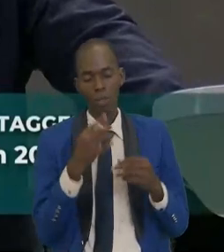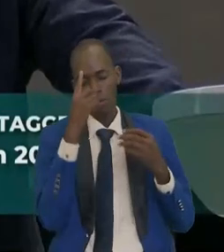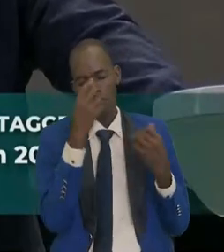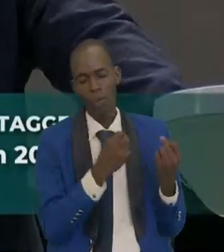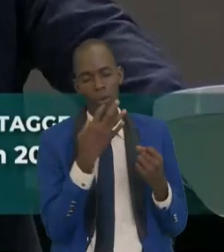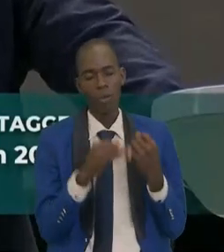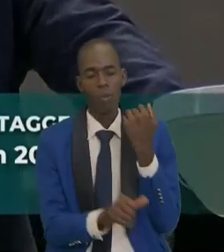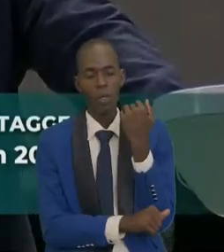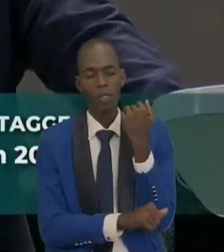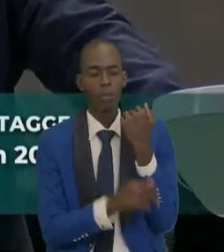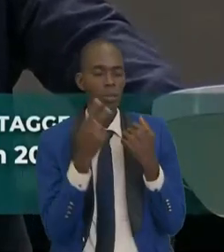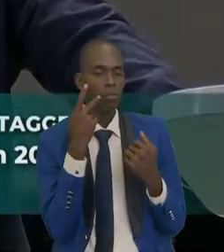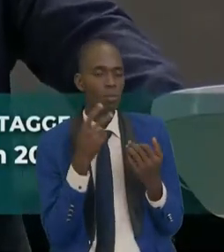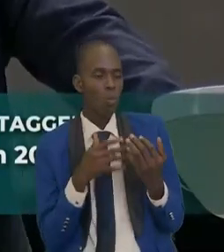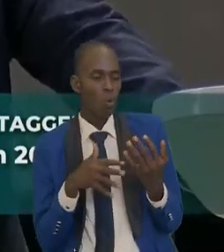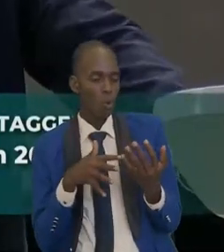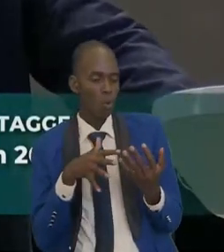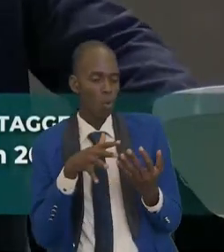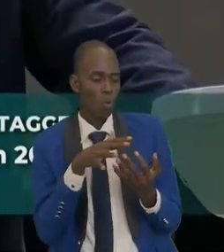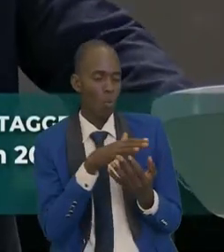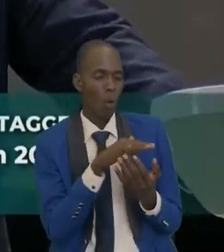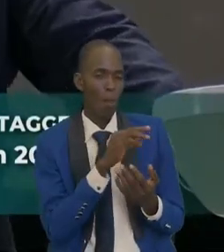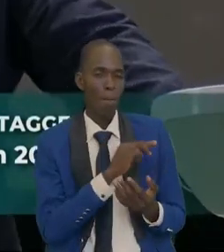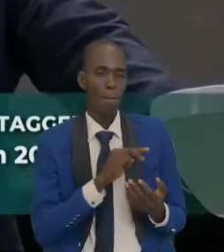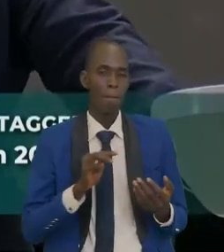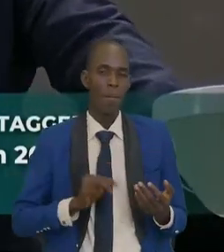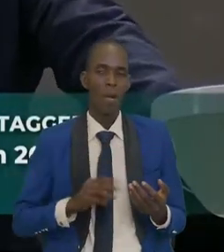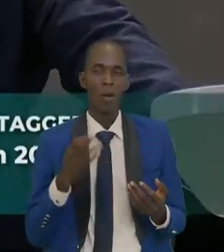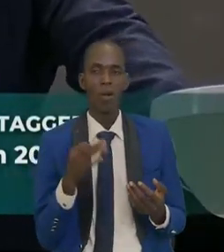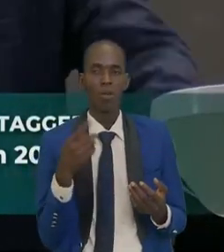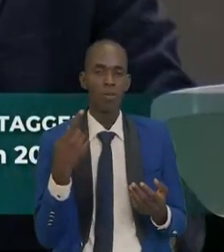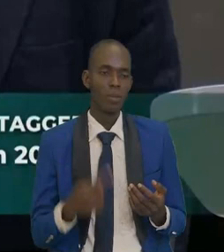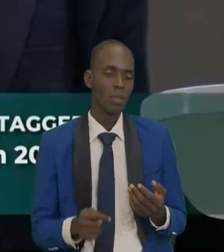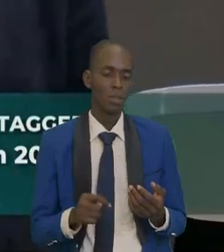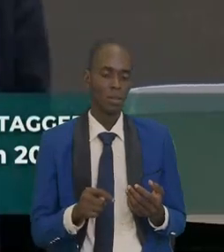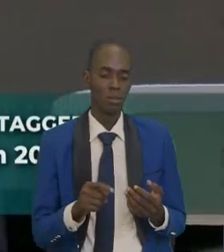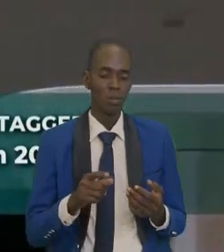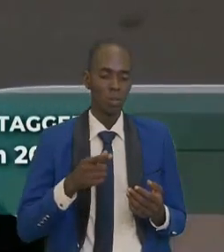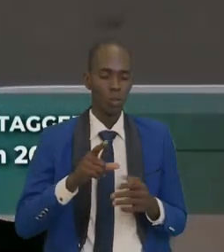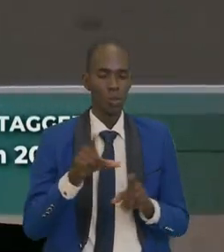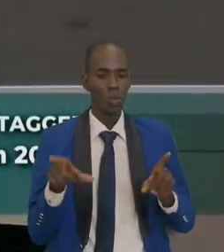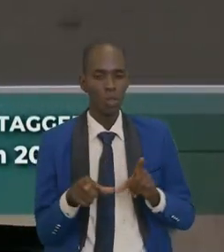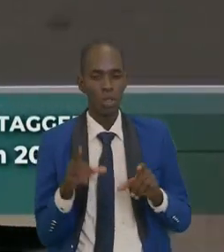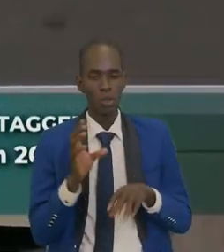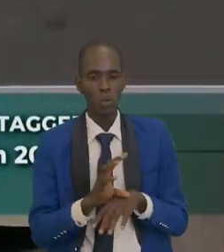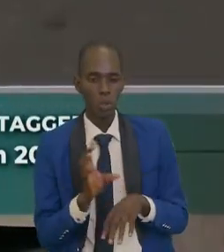tu vois tous ses membres morts de l'église locale.